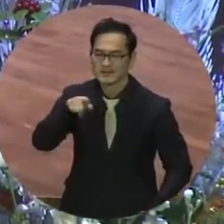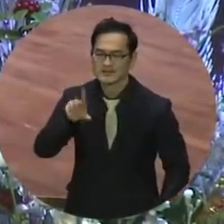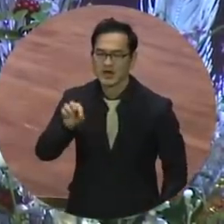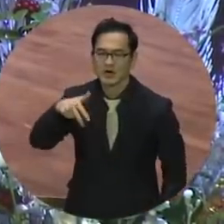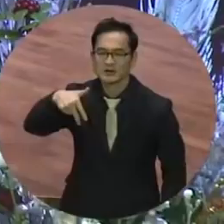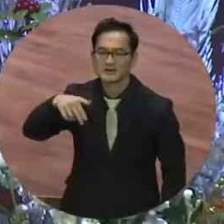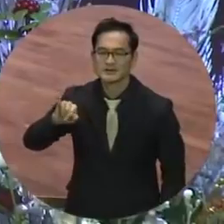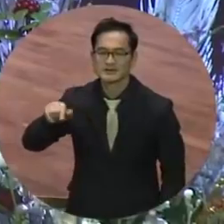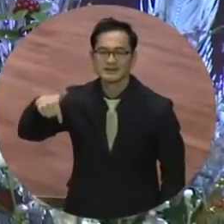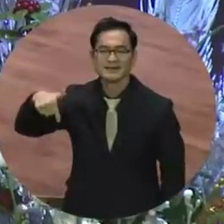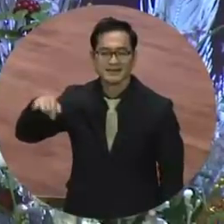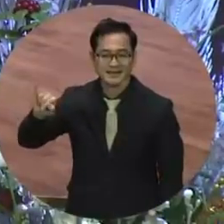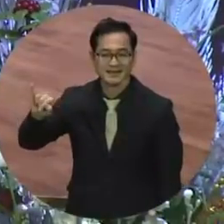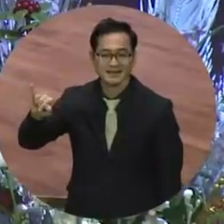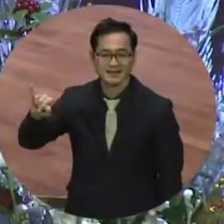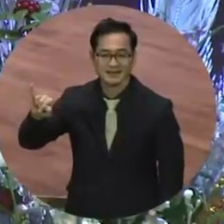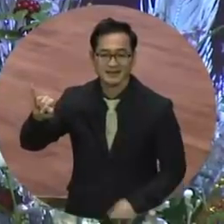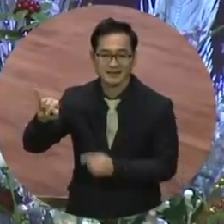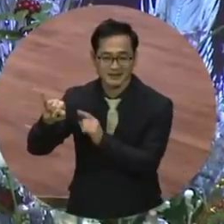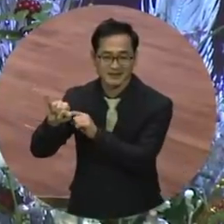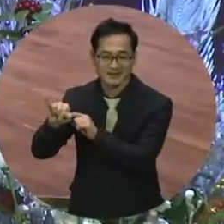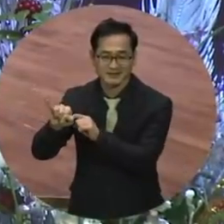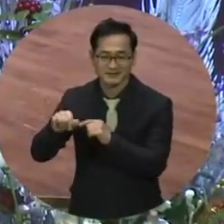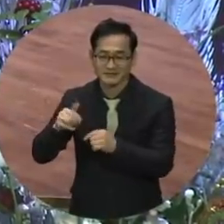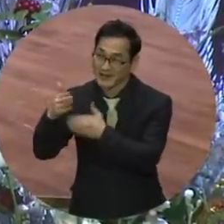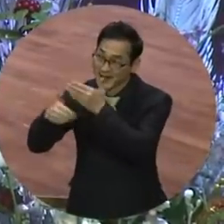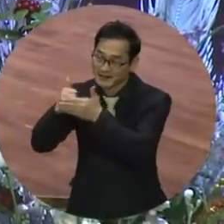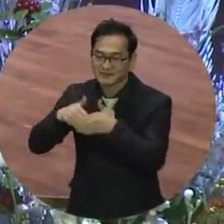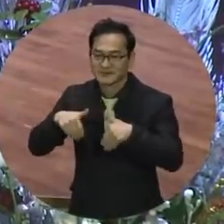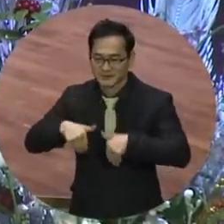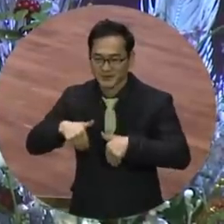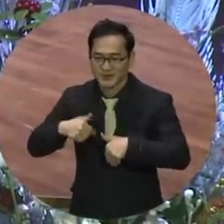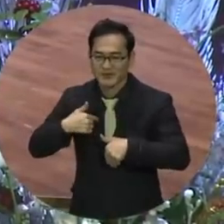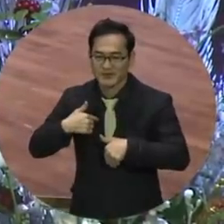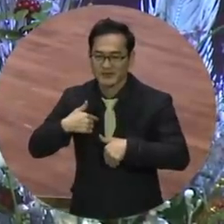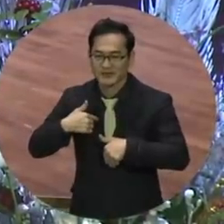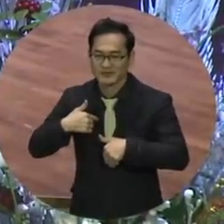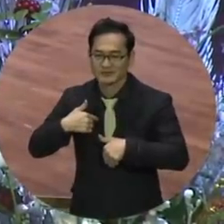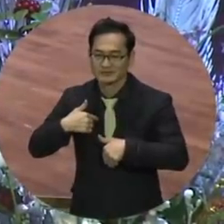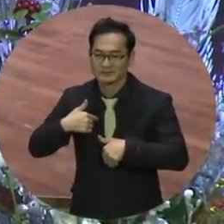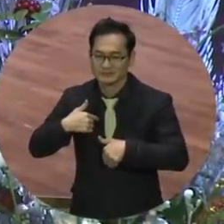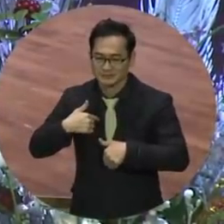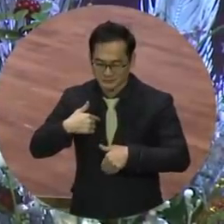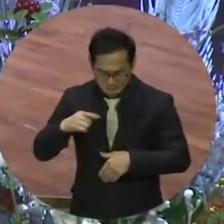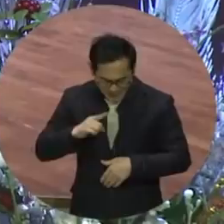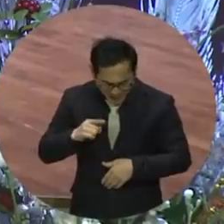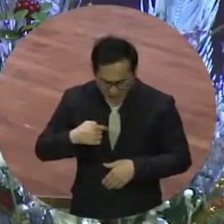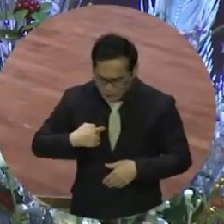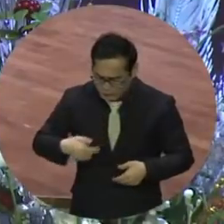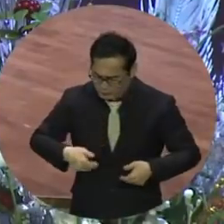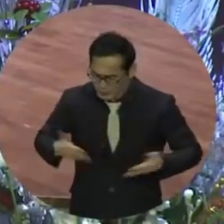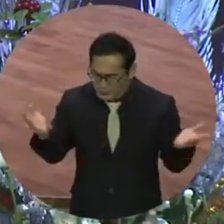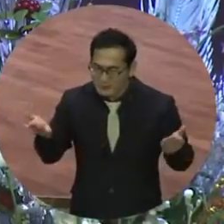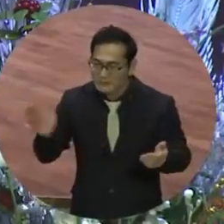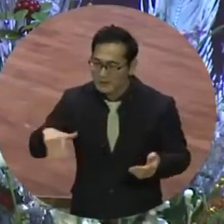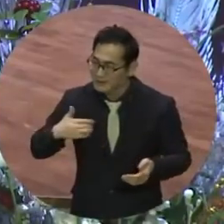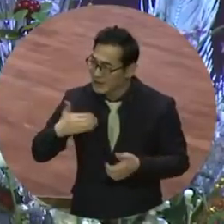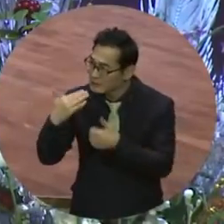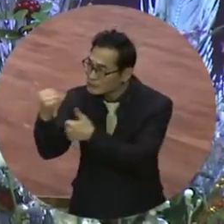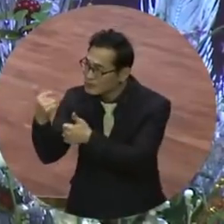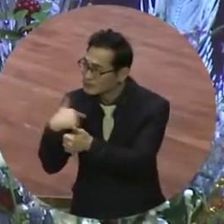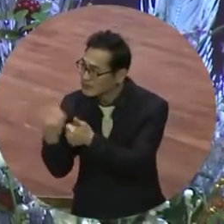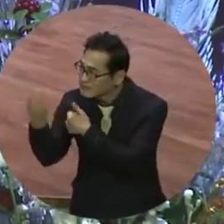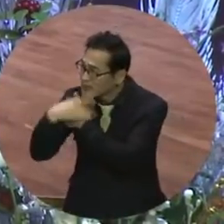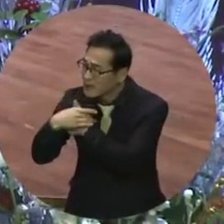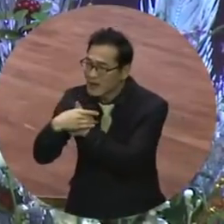하나님 나를 보잘것없는 나를 청지기로 부르셨구나. 그리고 청지기의